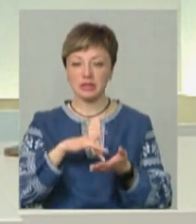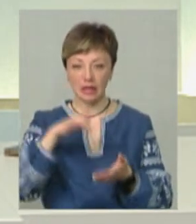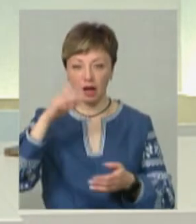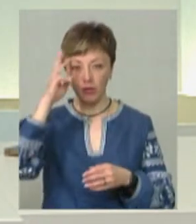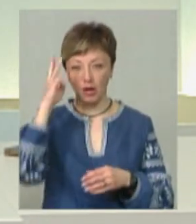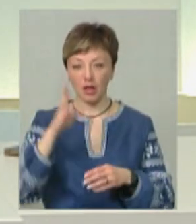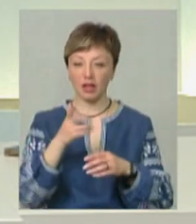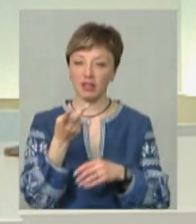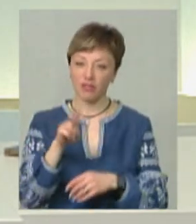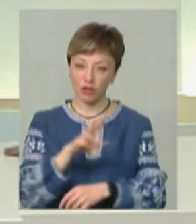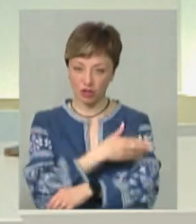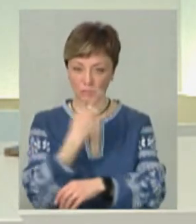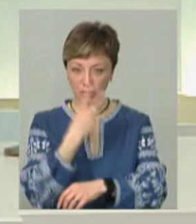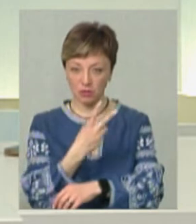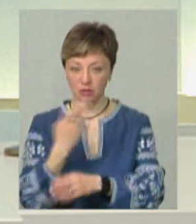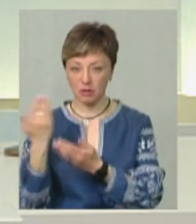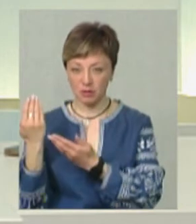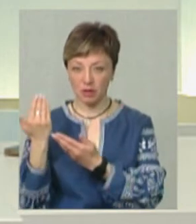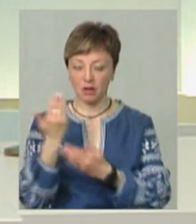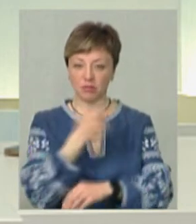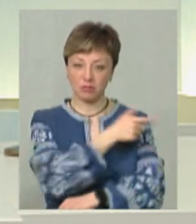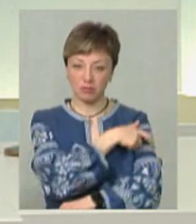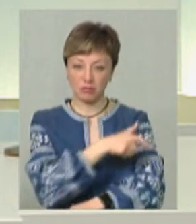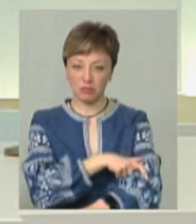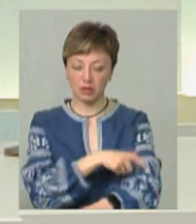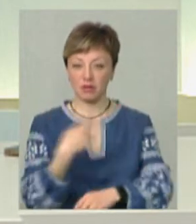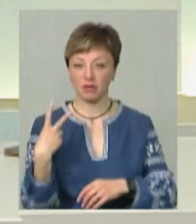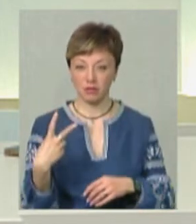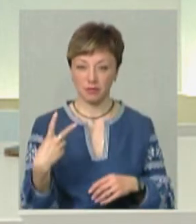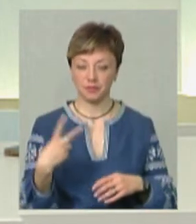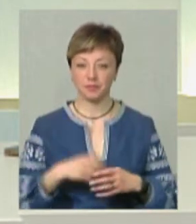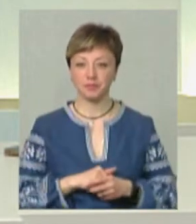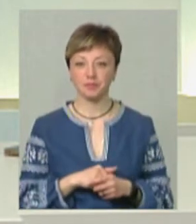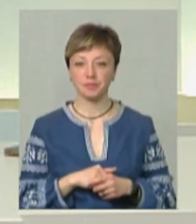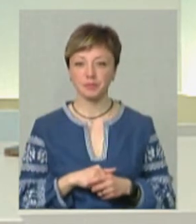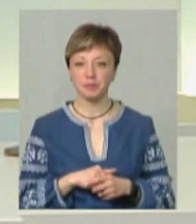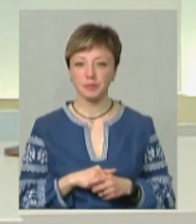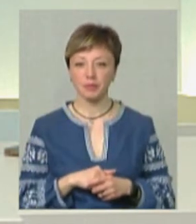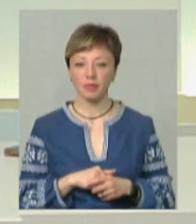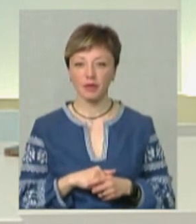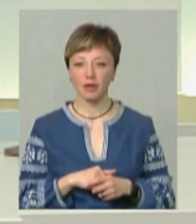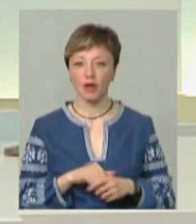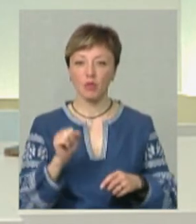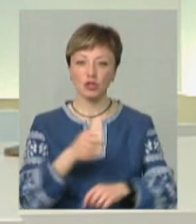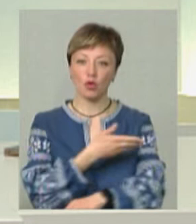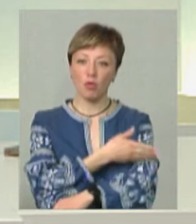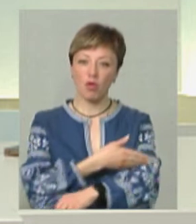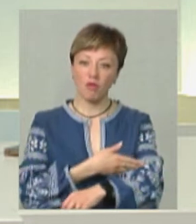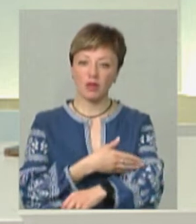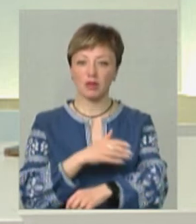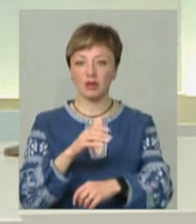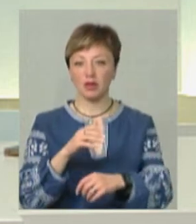поділі розділяли на дві частинки, тобто полик одним і по рукаві. По рукаві іноді, от як на моїй сорочці, можна могли зашивати до половини